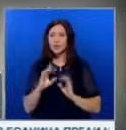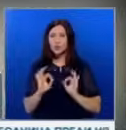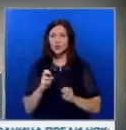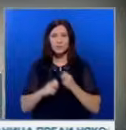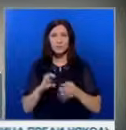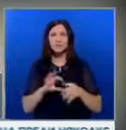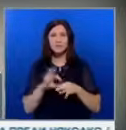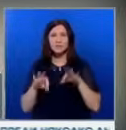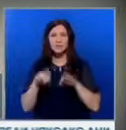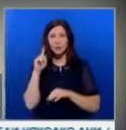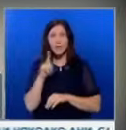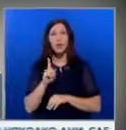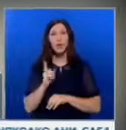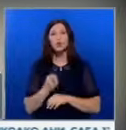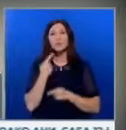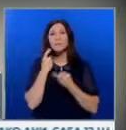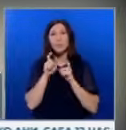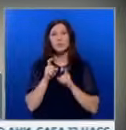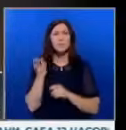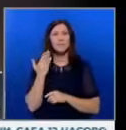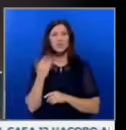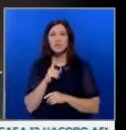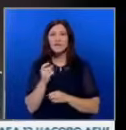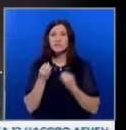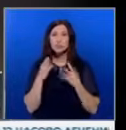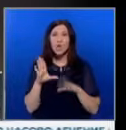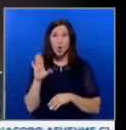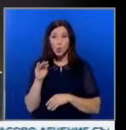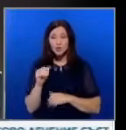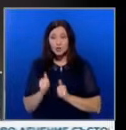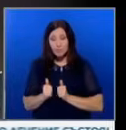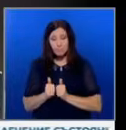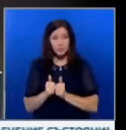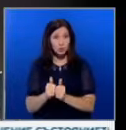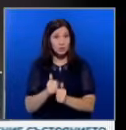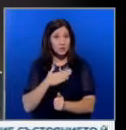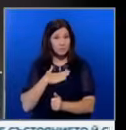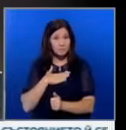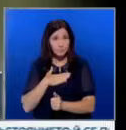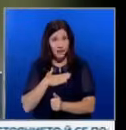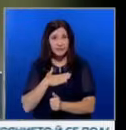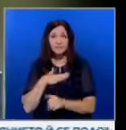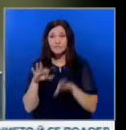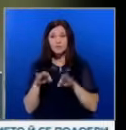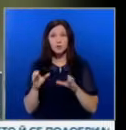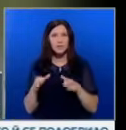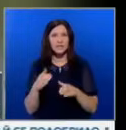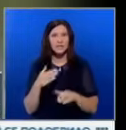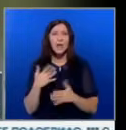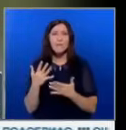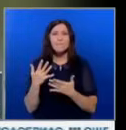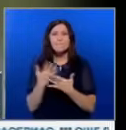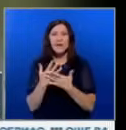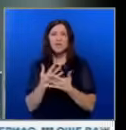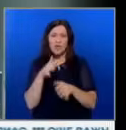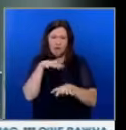ден, който се коментира, беше невъзможността на кучетата да придружат стопаните си в изборните секции. И мрежите бяха